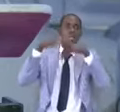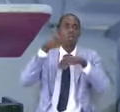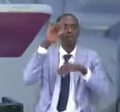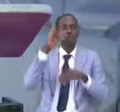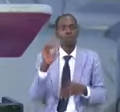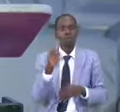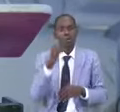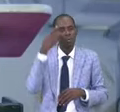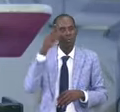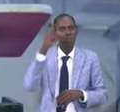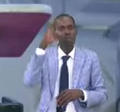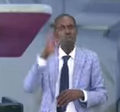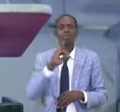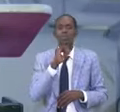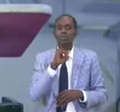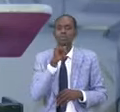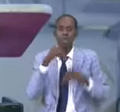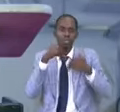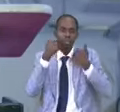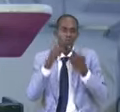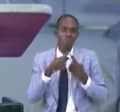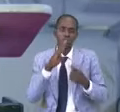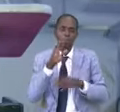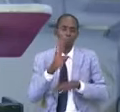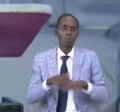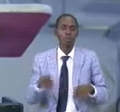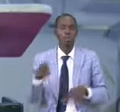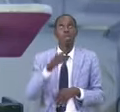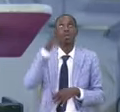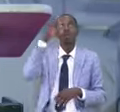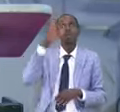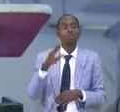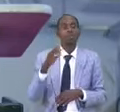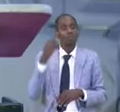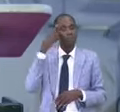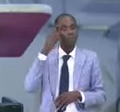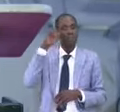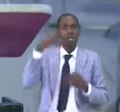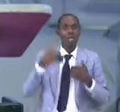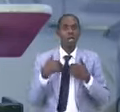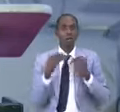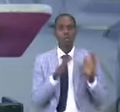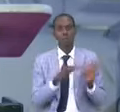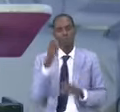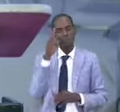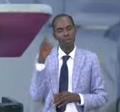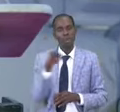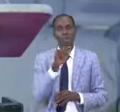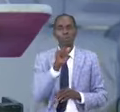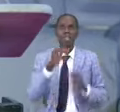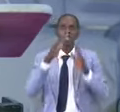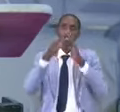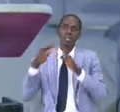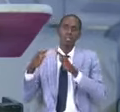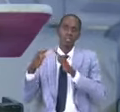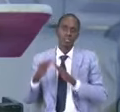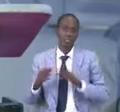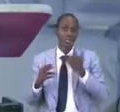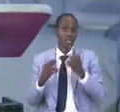une cité trois éléments premièrement la décision